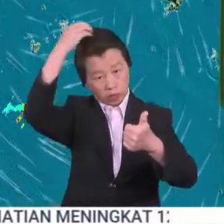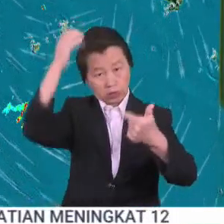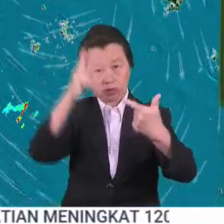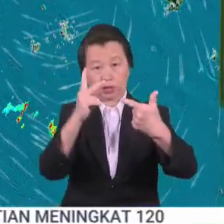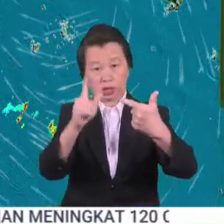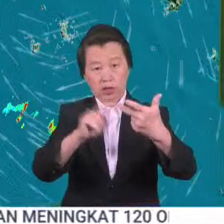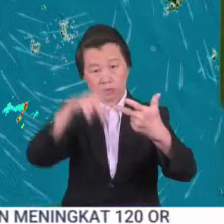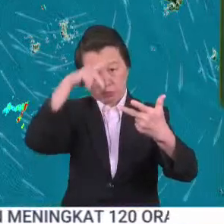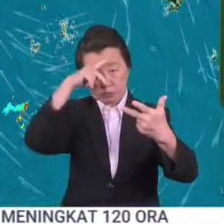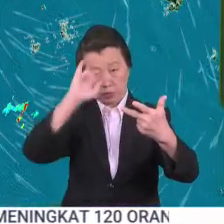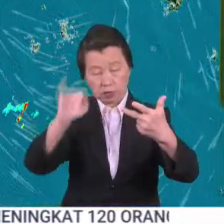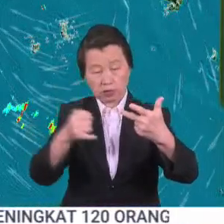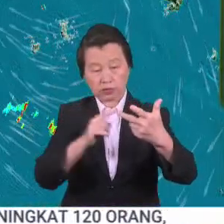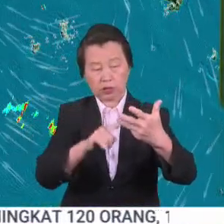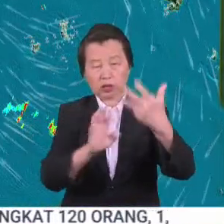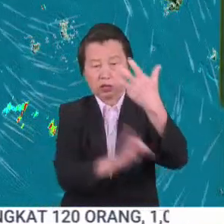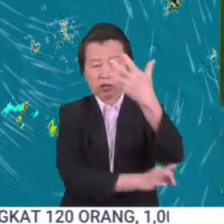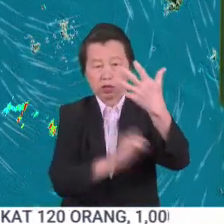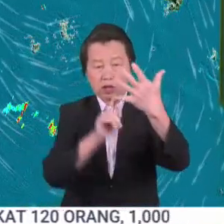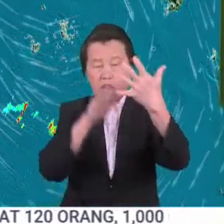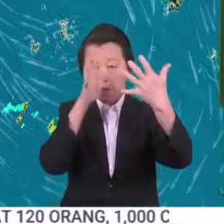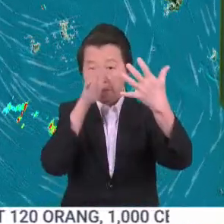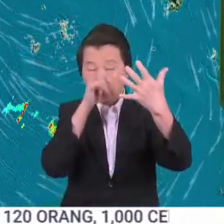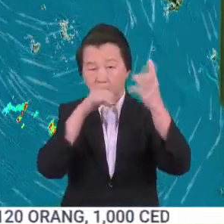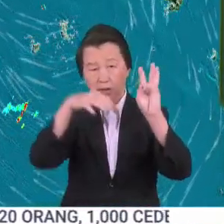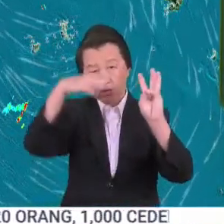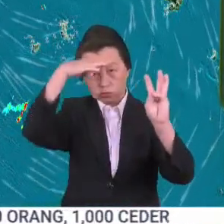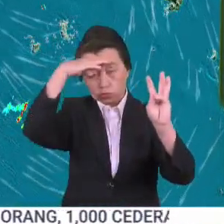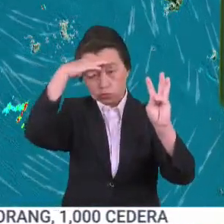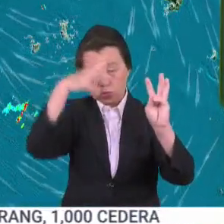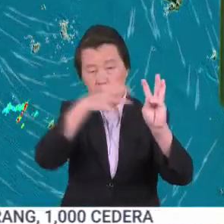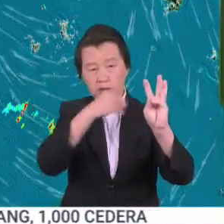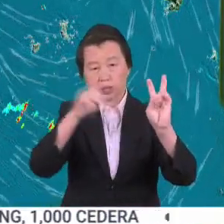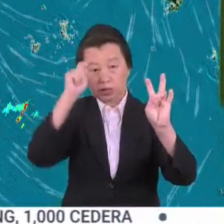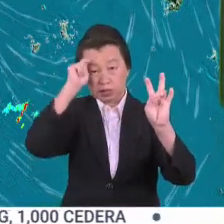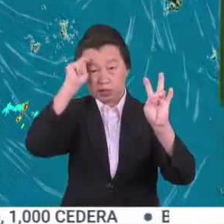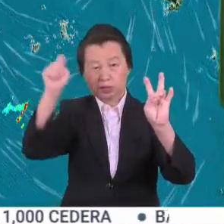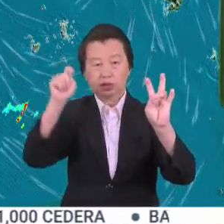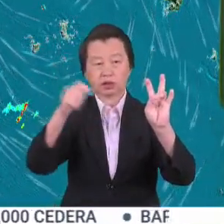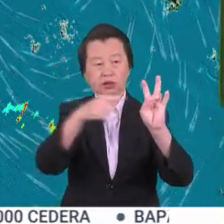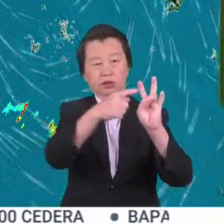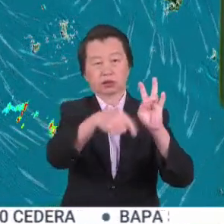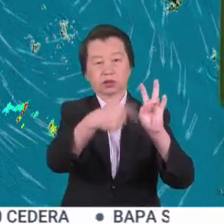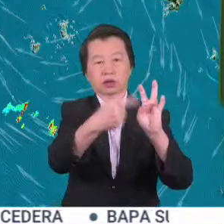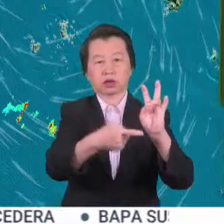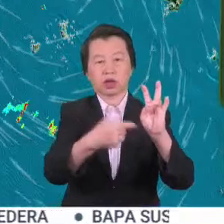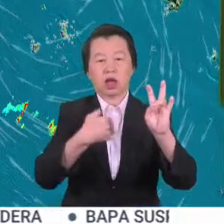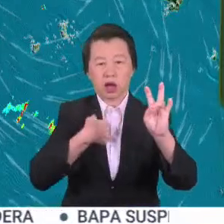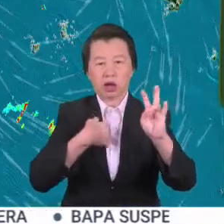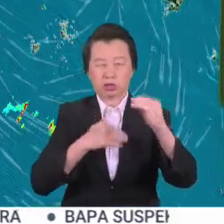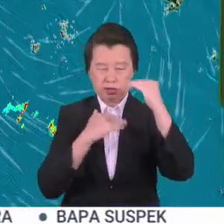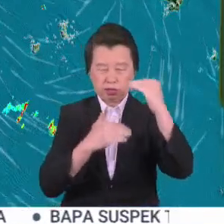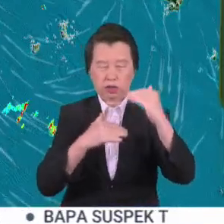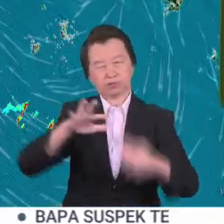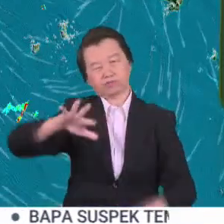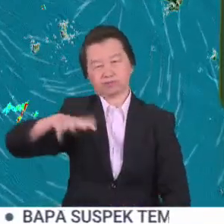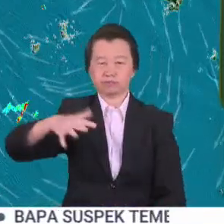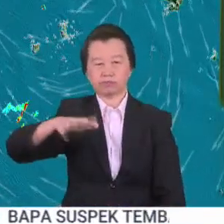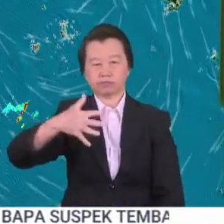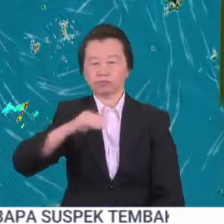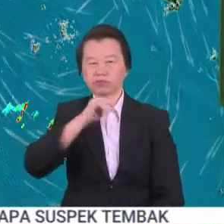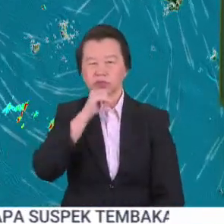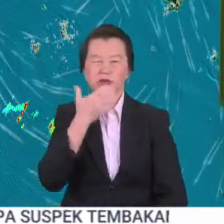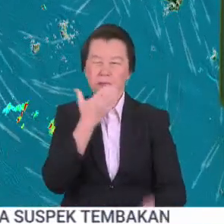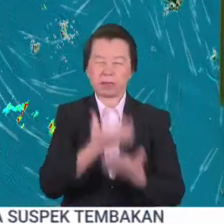Kuala Lumpur Putrajaya Negeri Sembilan Melaka dan juga di negeri Johor serta di negeri Terengganu kini berada pada tahap sederhana dan